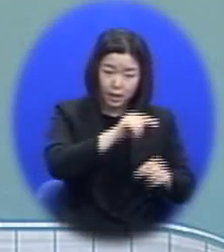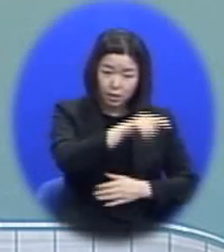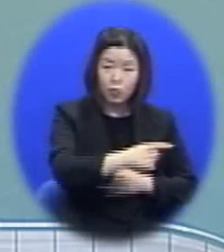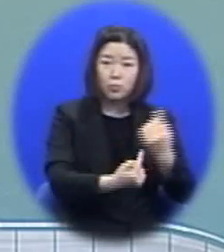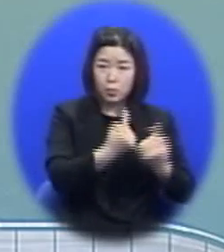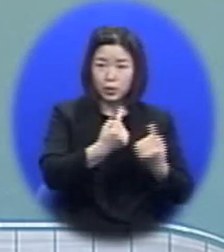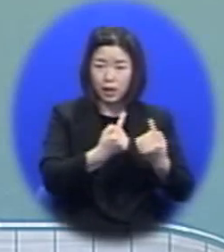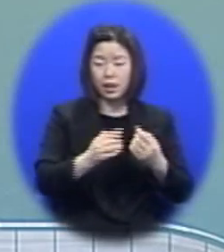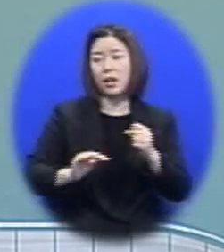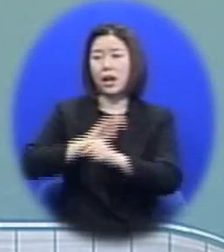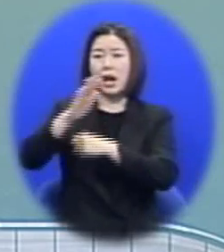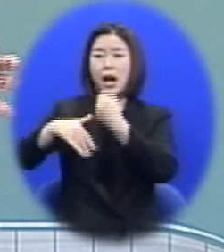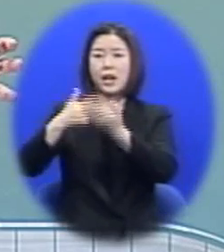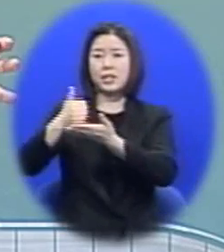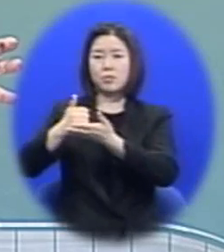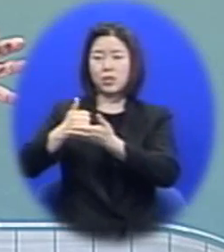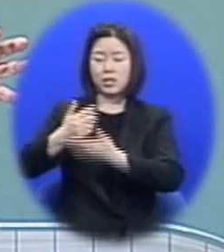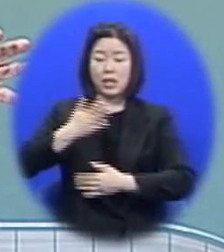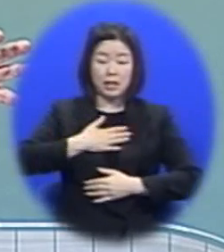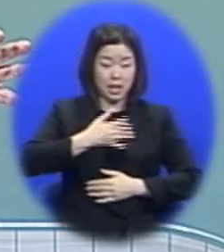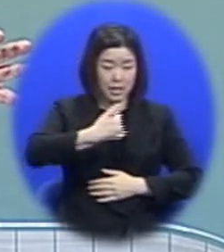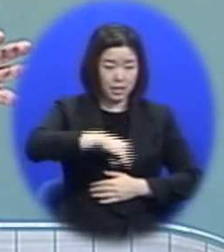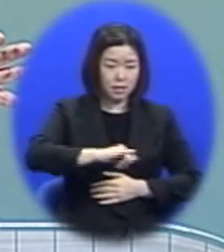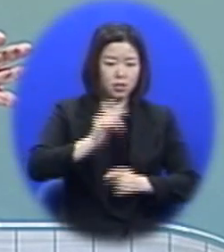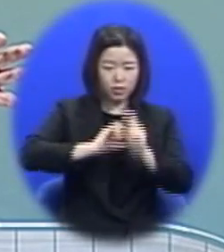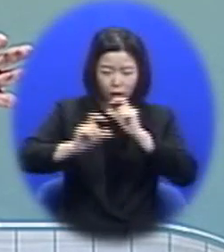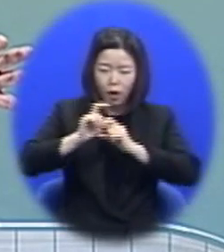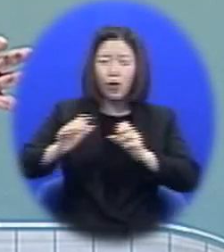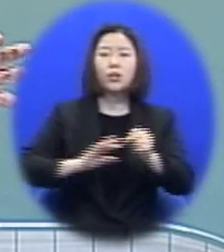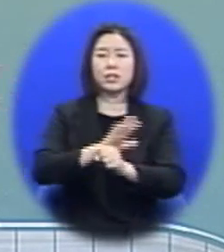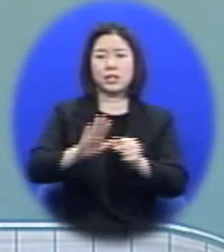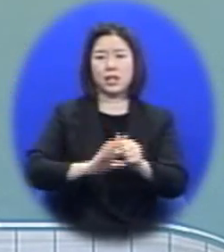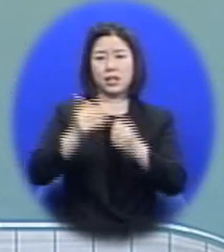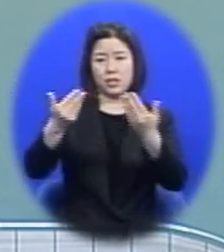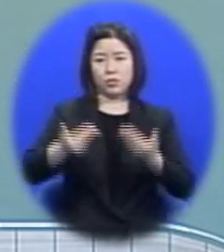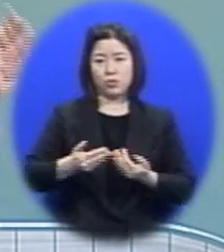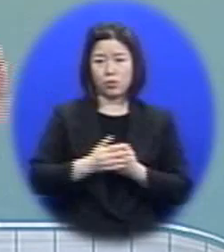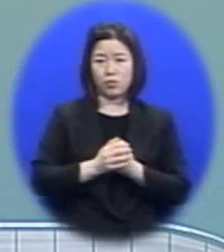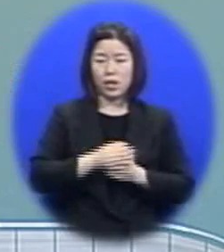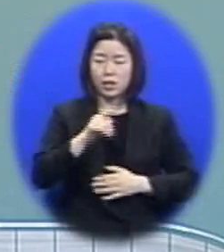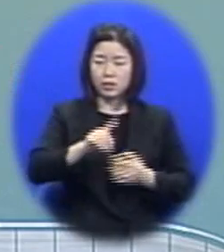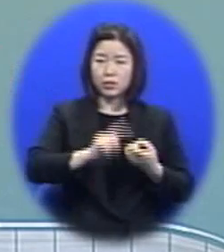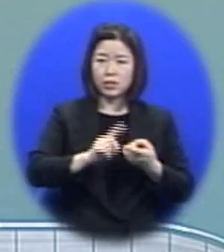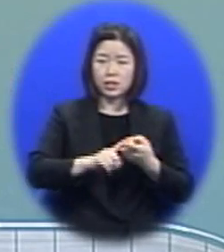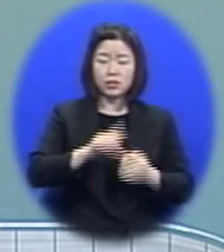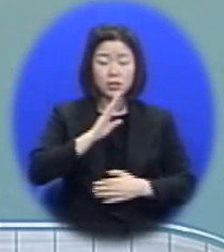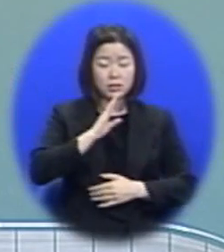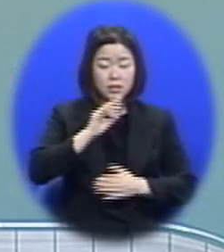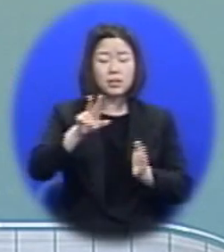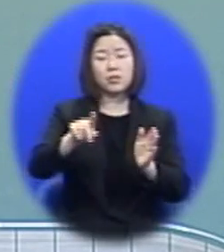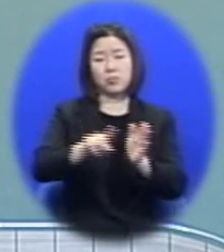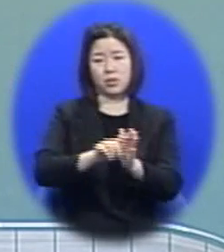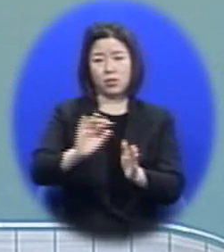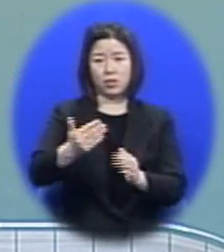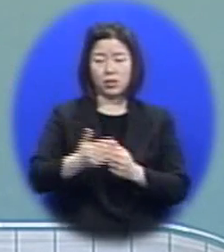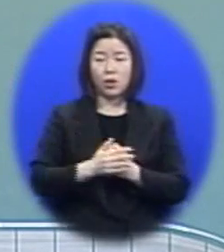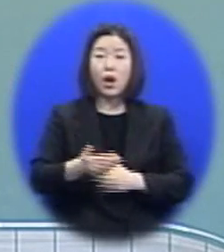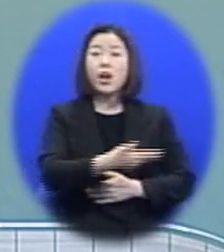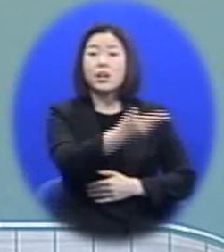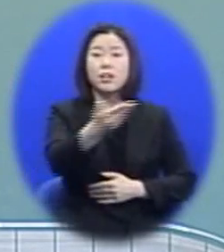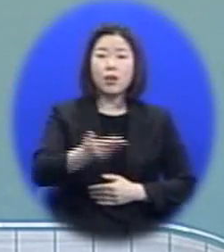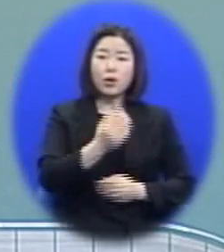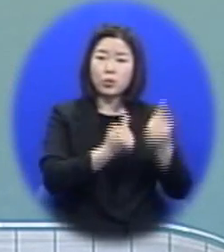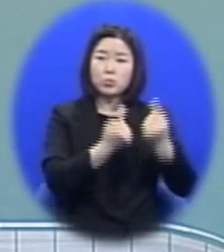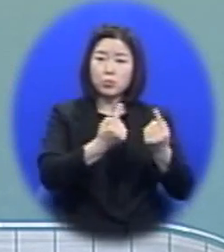하나님이 우리 자녀를 더 사랑하신다는 여러분이 그 사실을 진짜 믿으셔야 됩니다 여러분보다